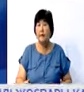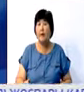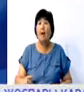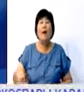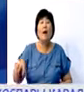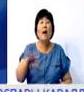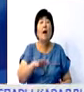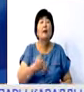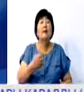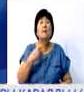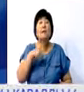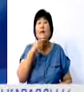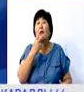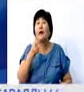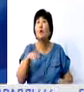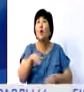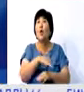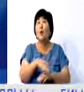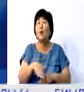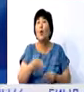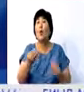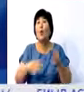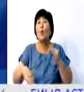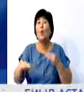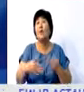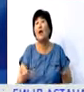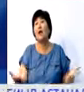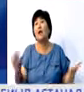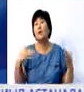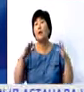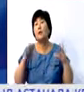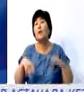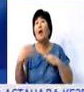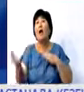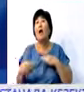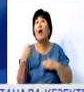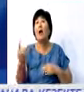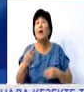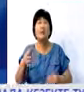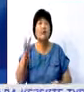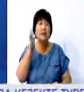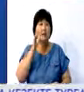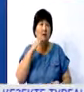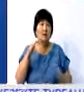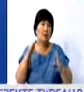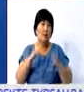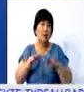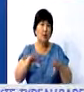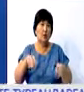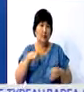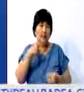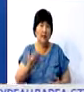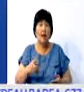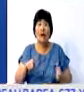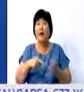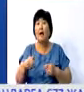Айналаңызға бір сәт аңдап қарасаңыз, көшелер мен ойын алаңдарын, демалыс орындарын қаңғыбас иттердің қонысыма дерсіз.